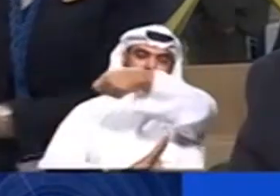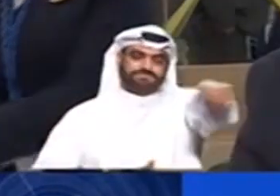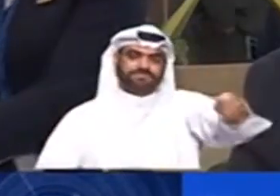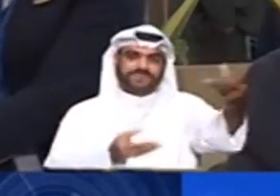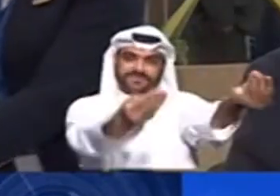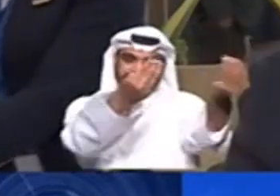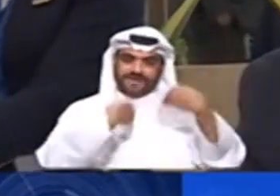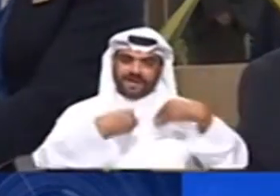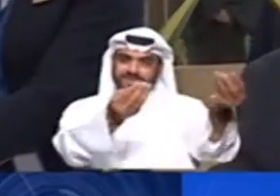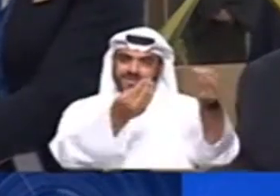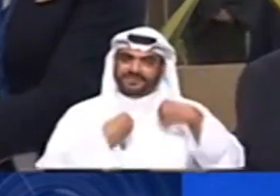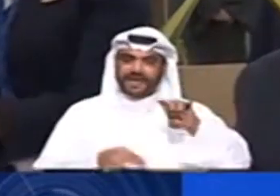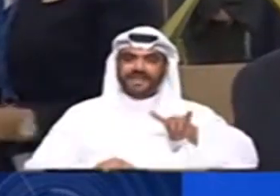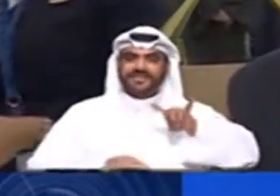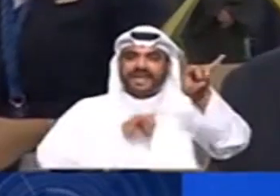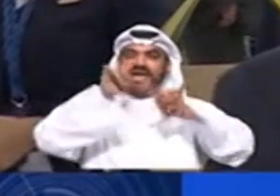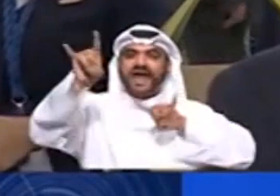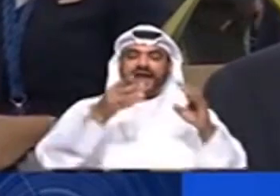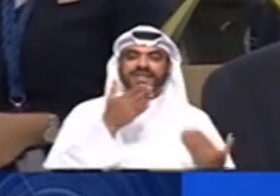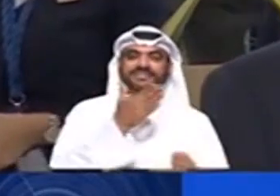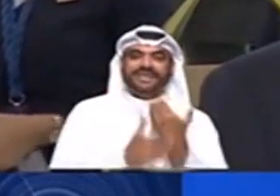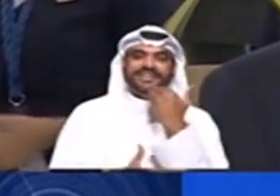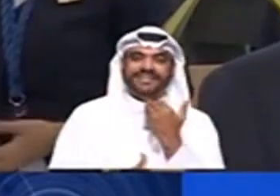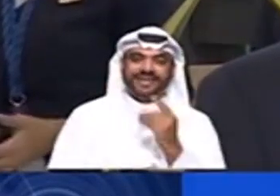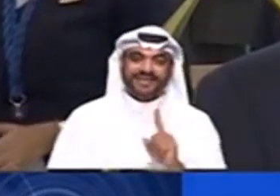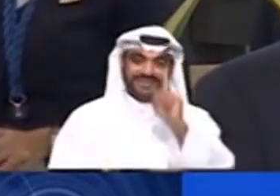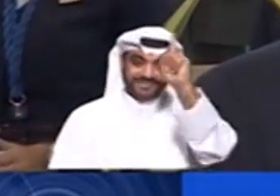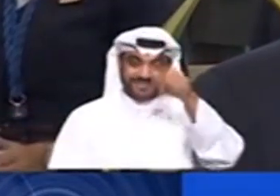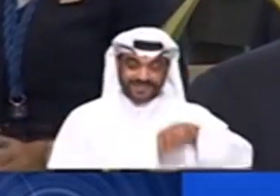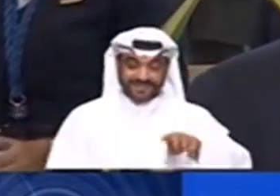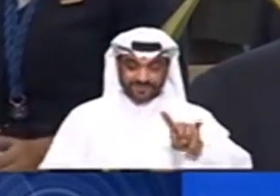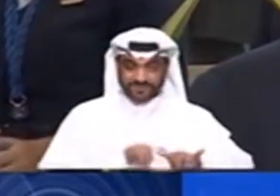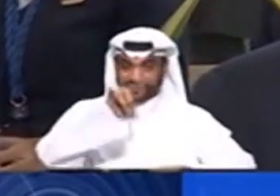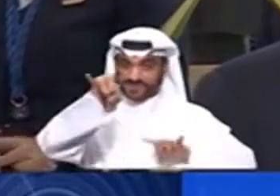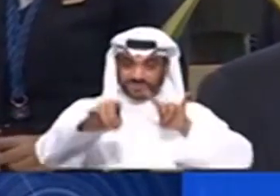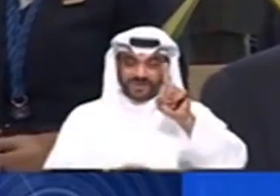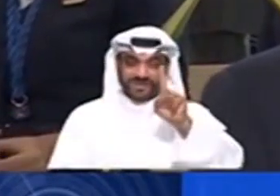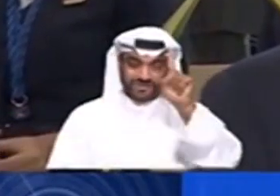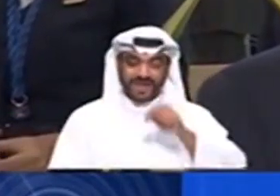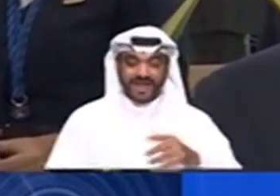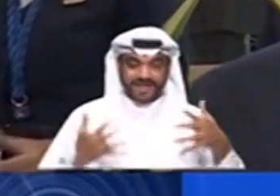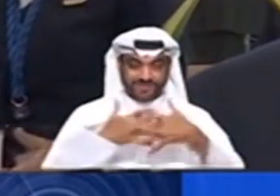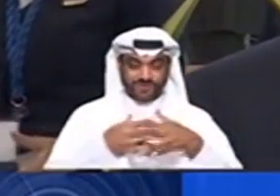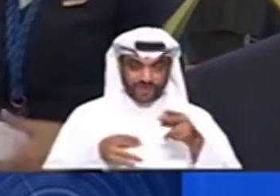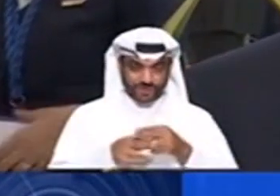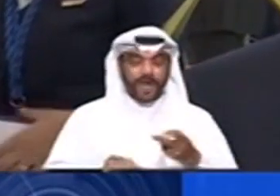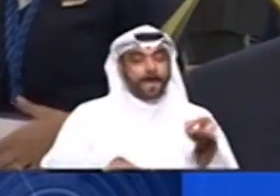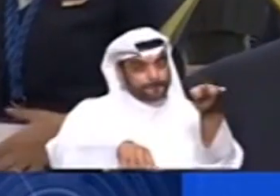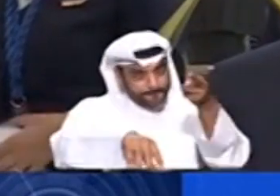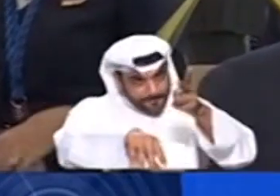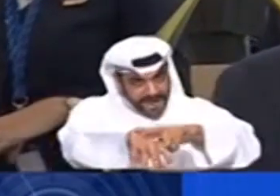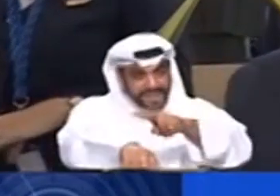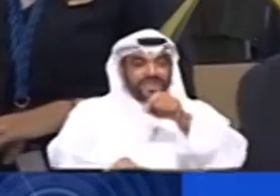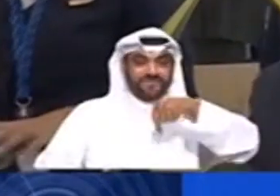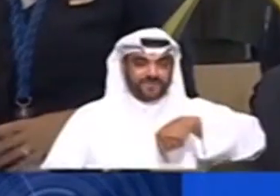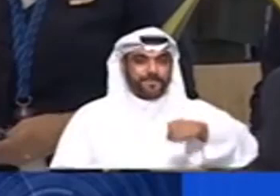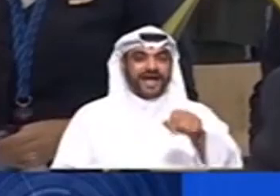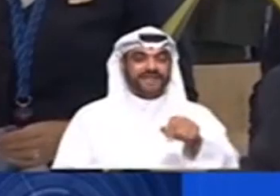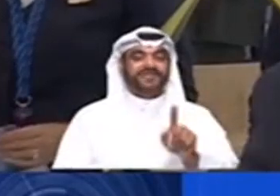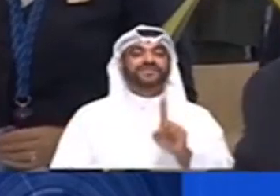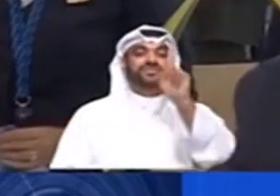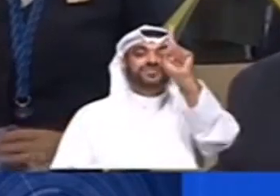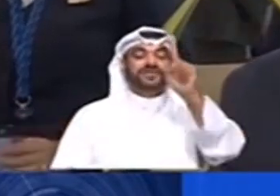شراء طائرات جديدة لتحديث الطور الكويتية، بالإضافة إلى أنه